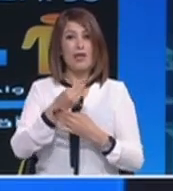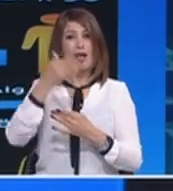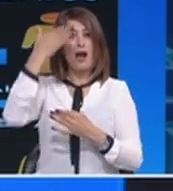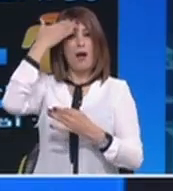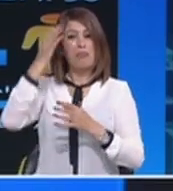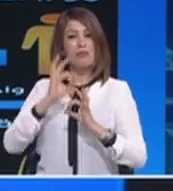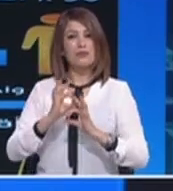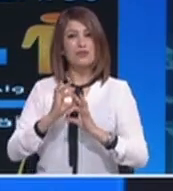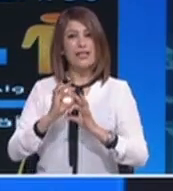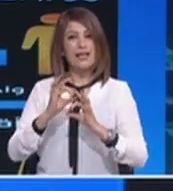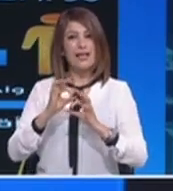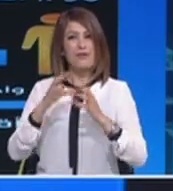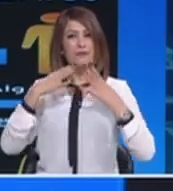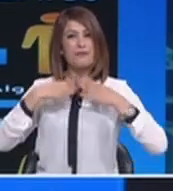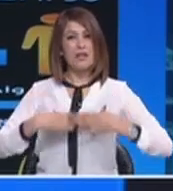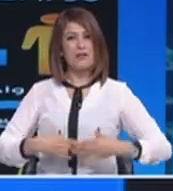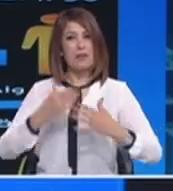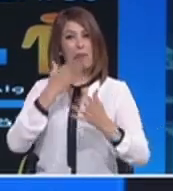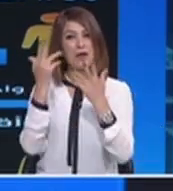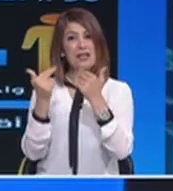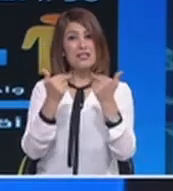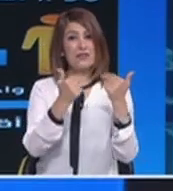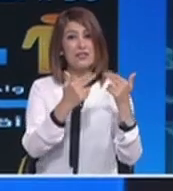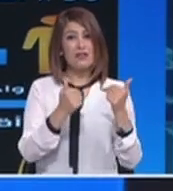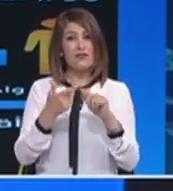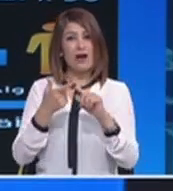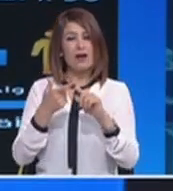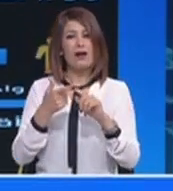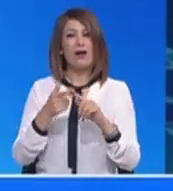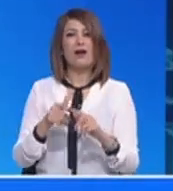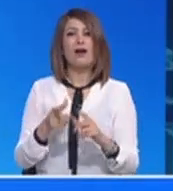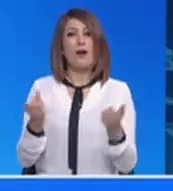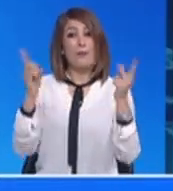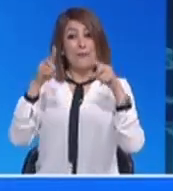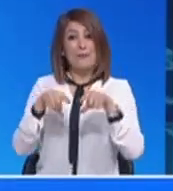الصغير اه نعم لو تقسم اعاقات وكل شيء